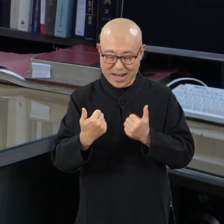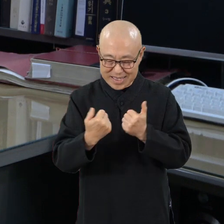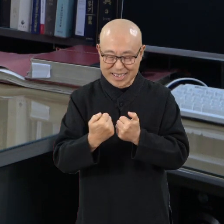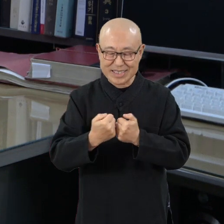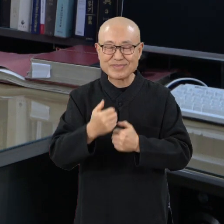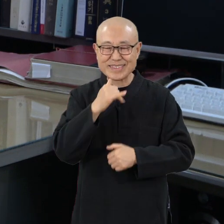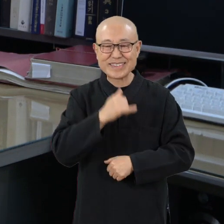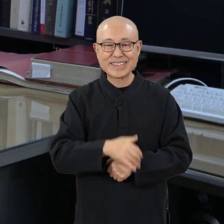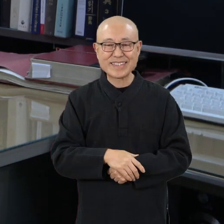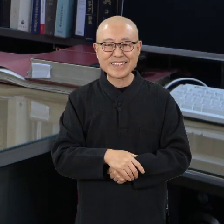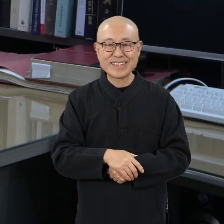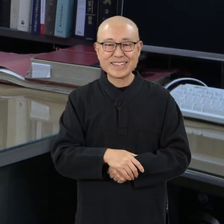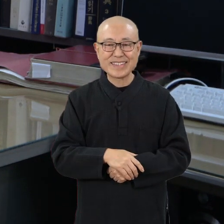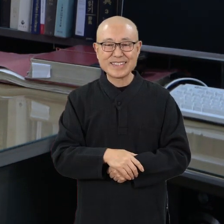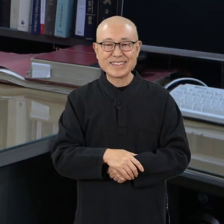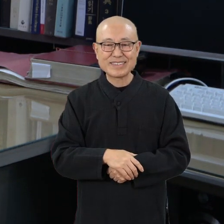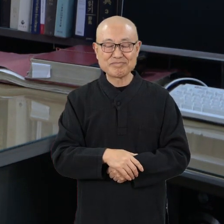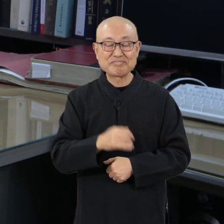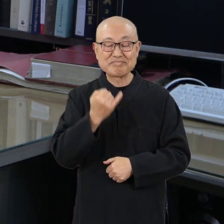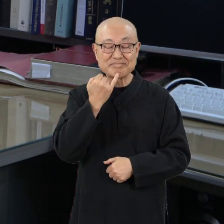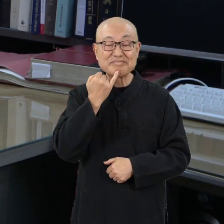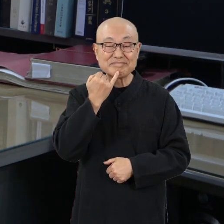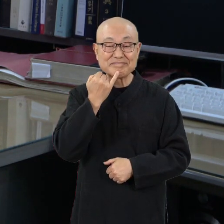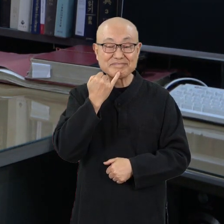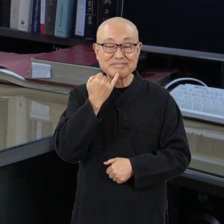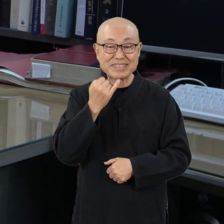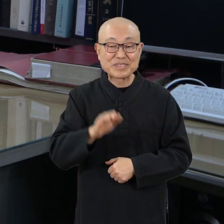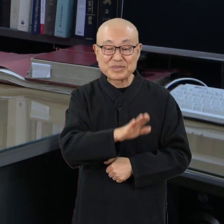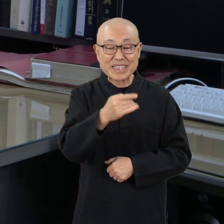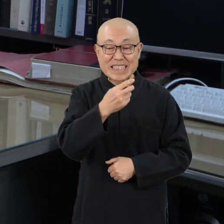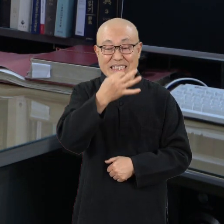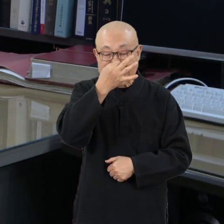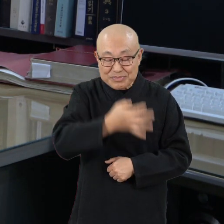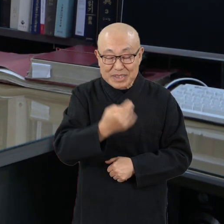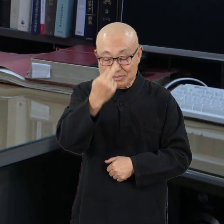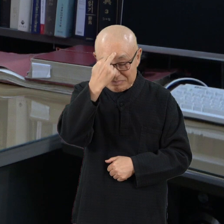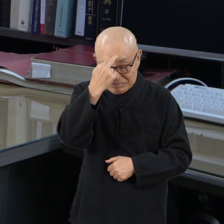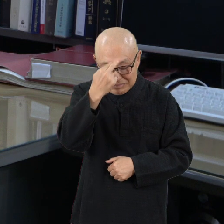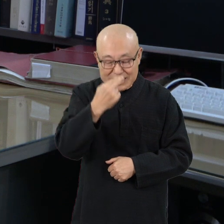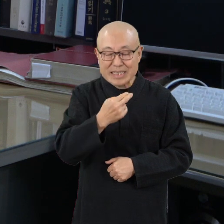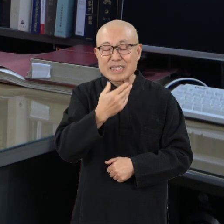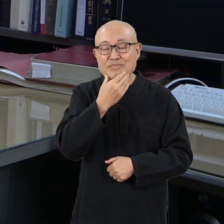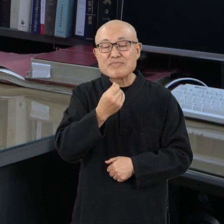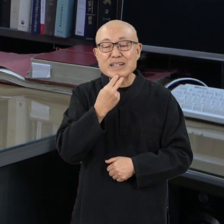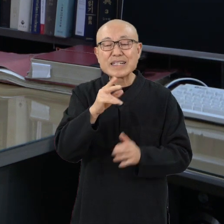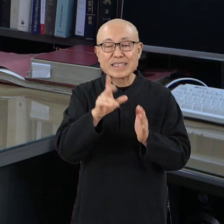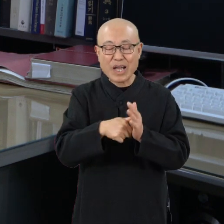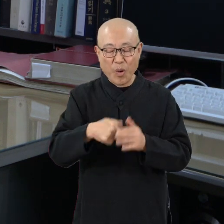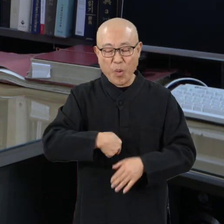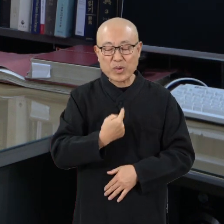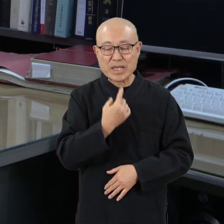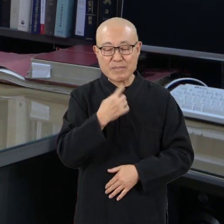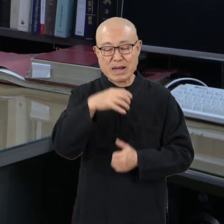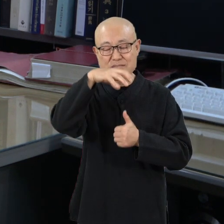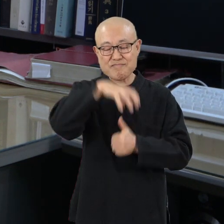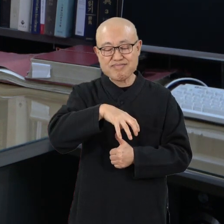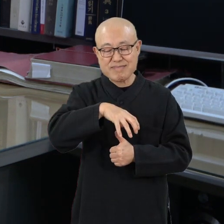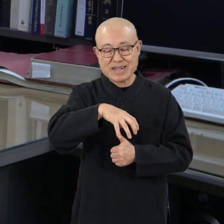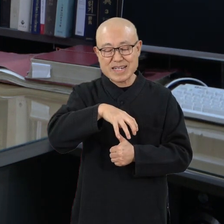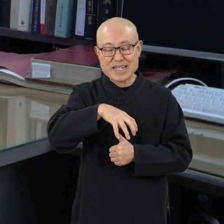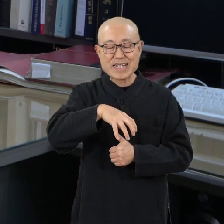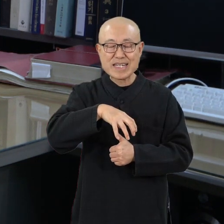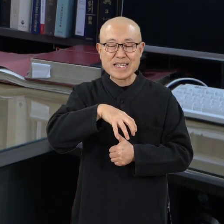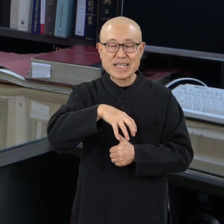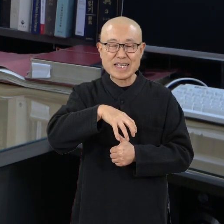그것도 좋은 일이라고 저는 생각합니다. 우리가 힘들고 불행할 때 혼자 고립되어서 방에